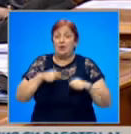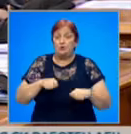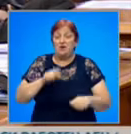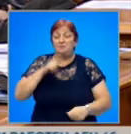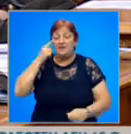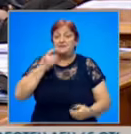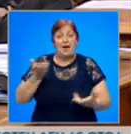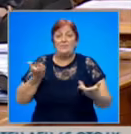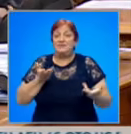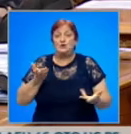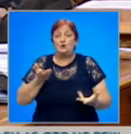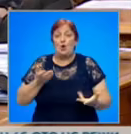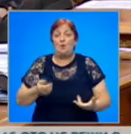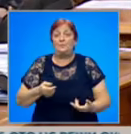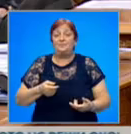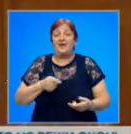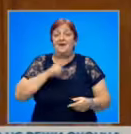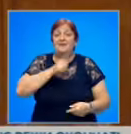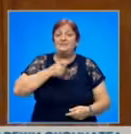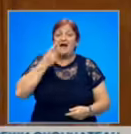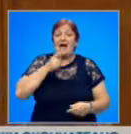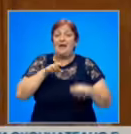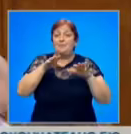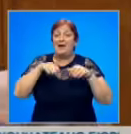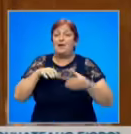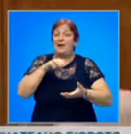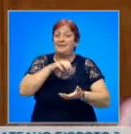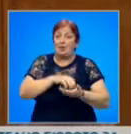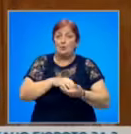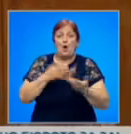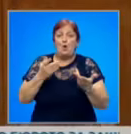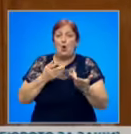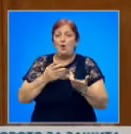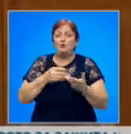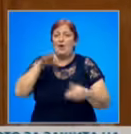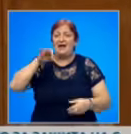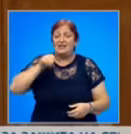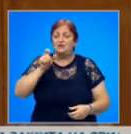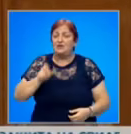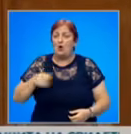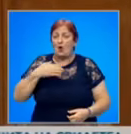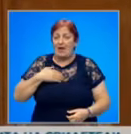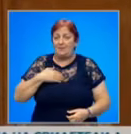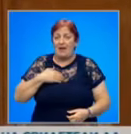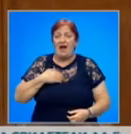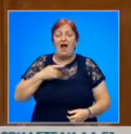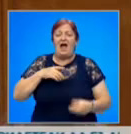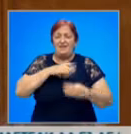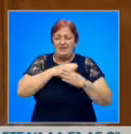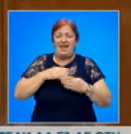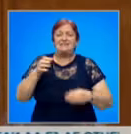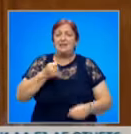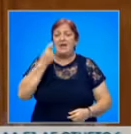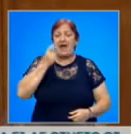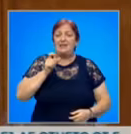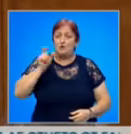Не знам защо във всяка една парламентарна група, колкото и качествени хора да има тя в себе си, винаги се намира по един